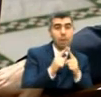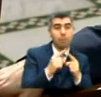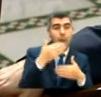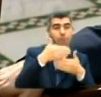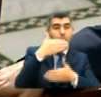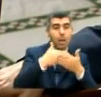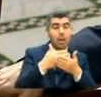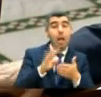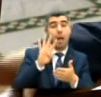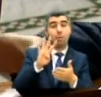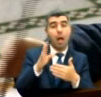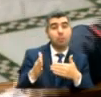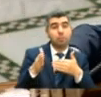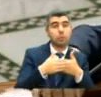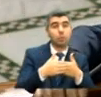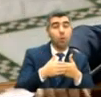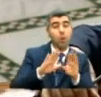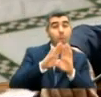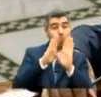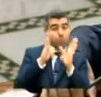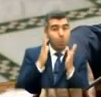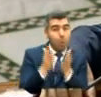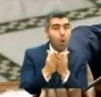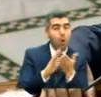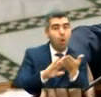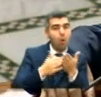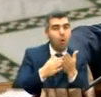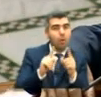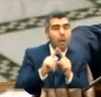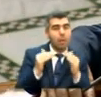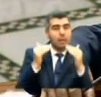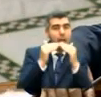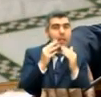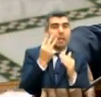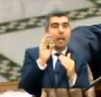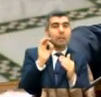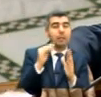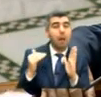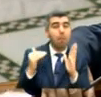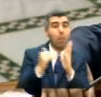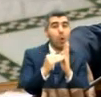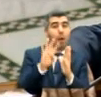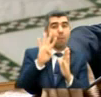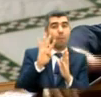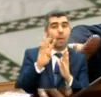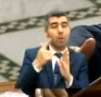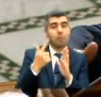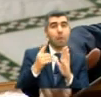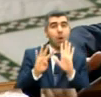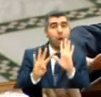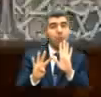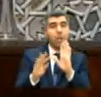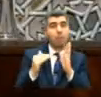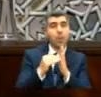لاربعه. يعني مجموع ما تم في هذا الباب في الاقليم ديالكم هي 30 مليون و470 الف درهم، ماشي